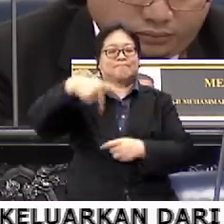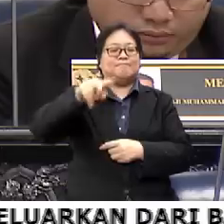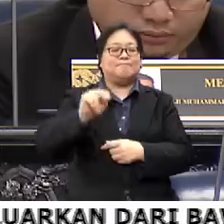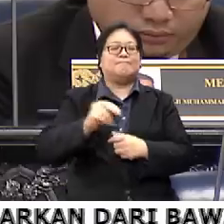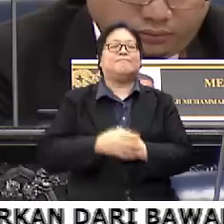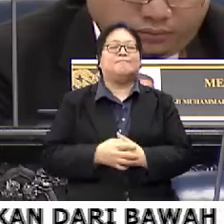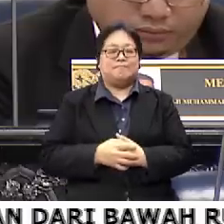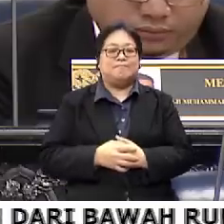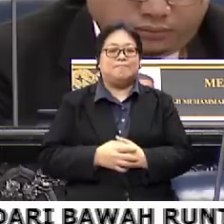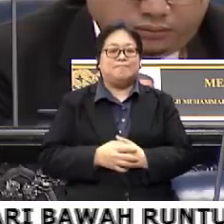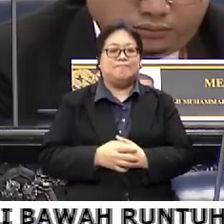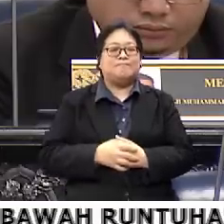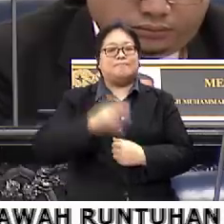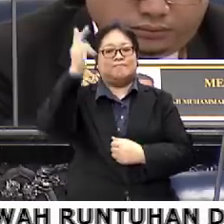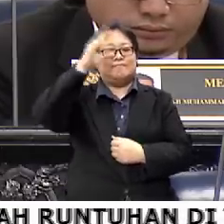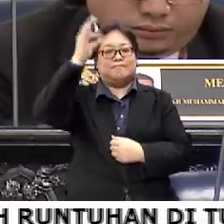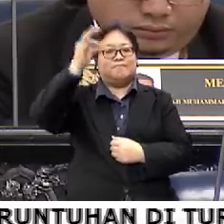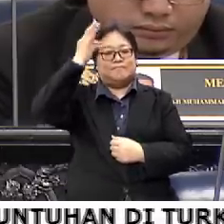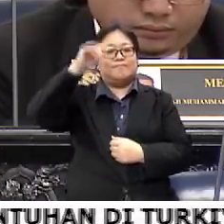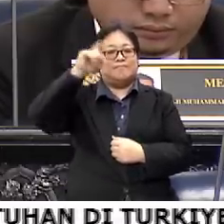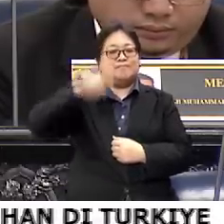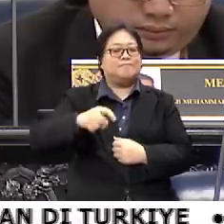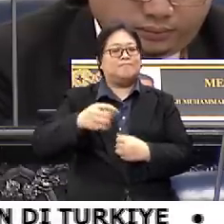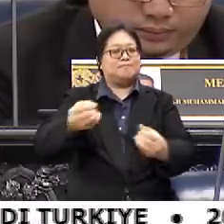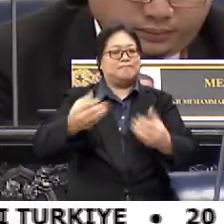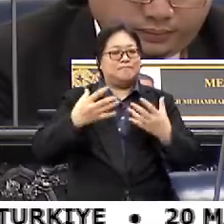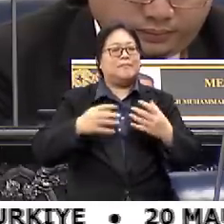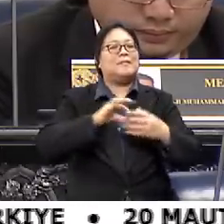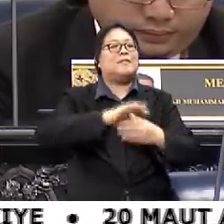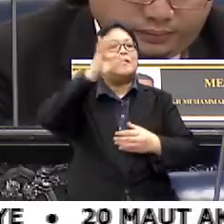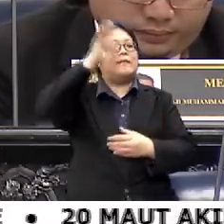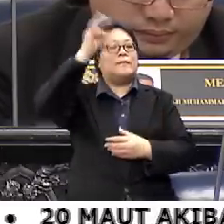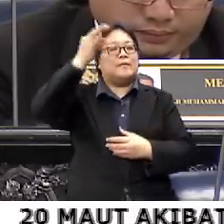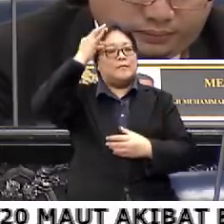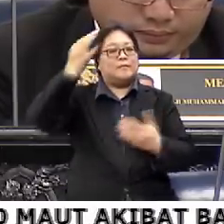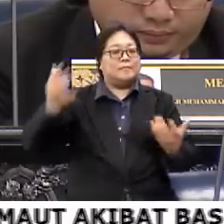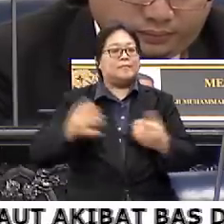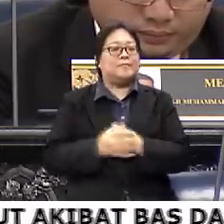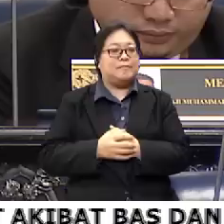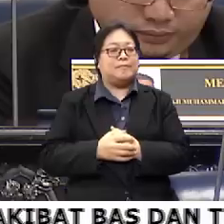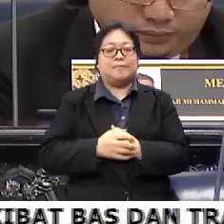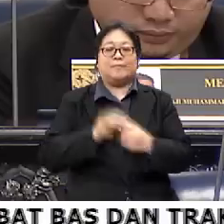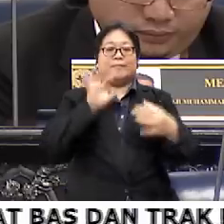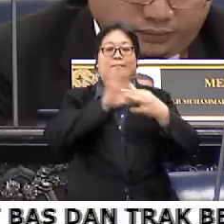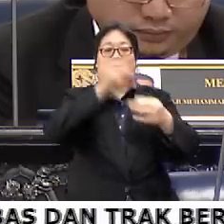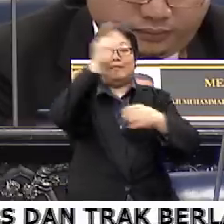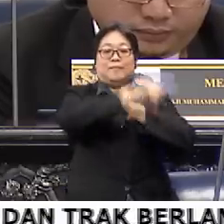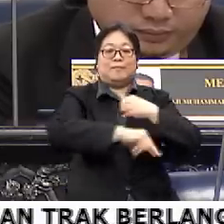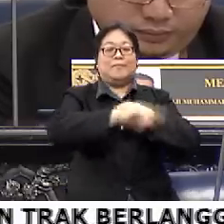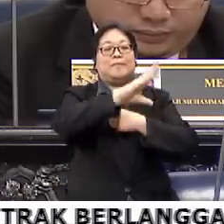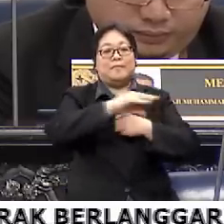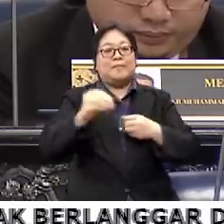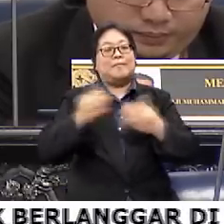Nasional. Kerajaan persekutuan perlu menzahirkan semangat federalisme dengan kerajaan negeri serta